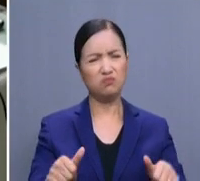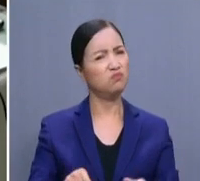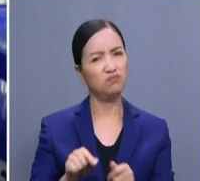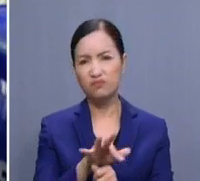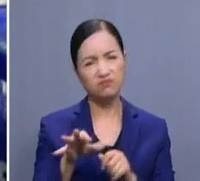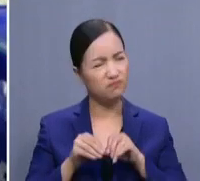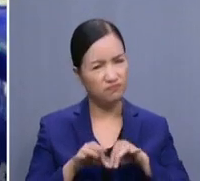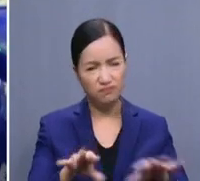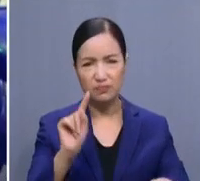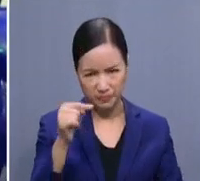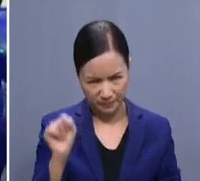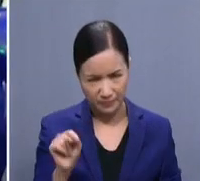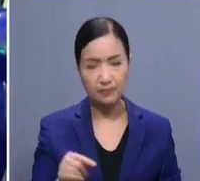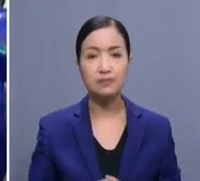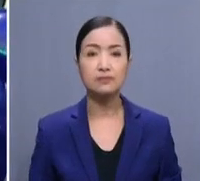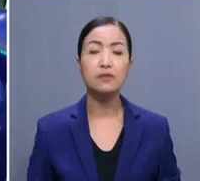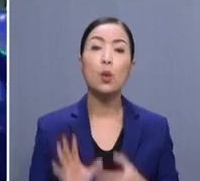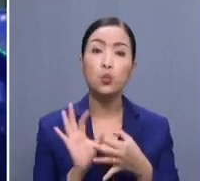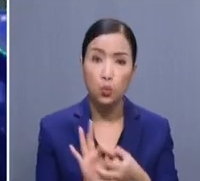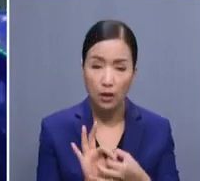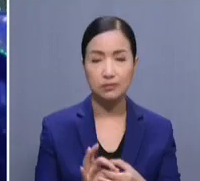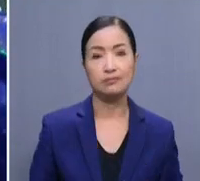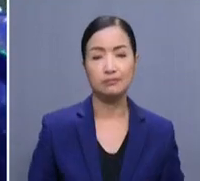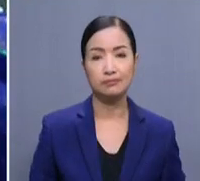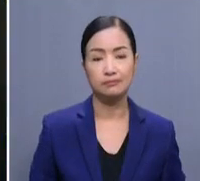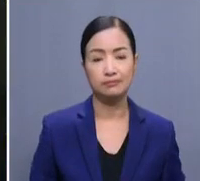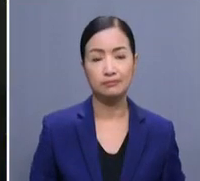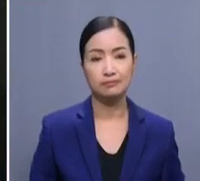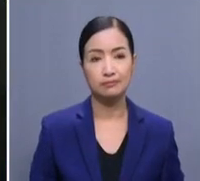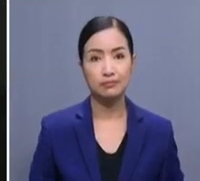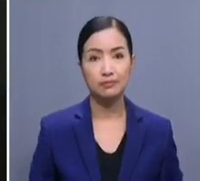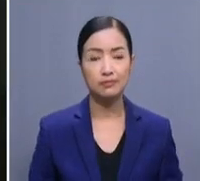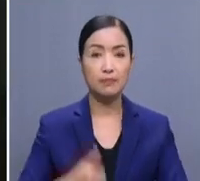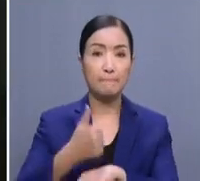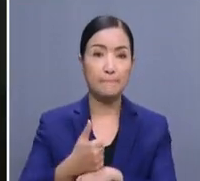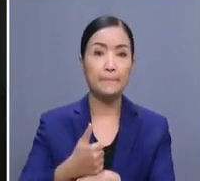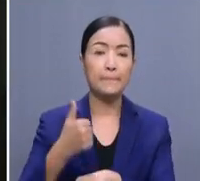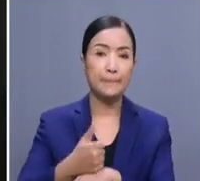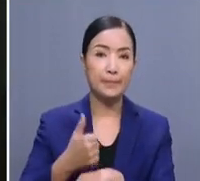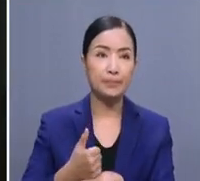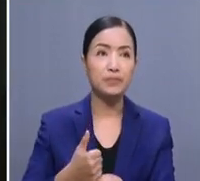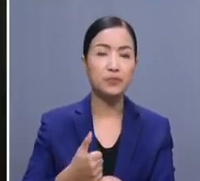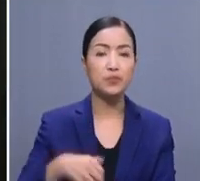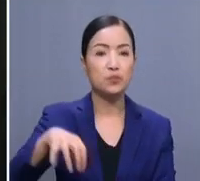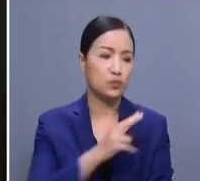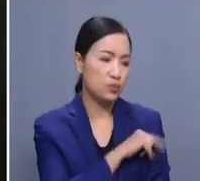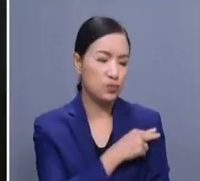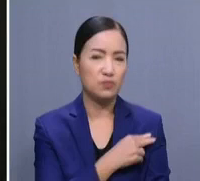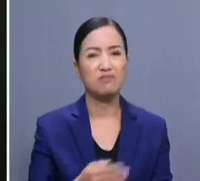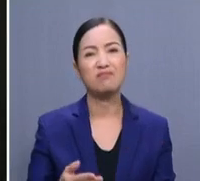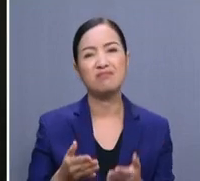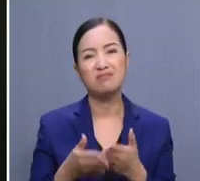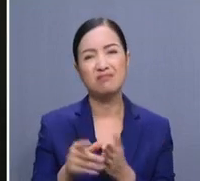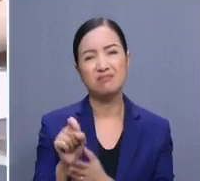ครั้งนี้นะครับซ ึ่ งก็มีความเป็นห่วงมาจากทางคณบดีคณะแพทยศาสตร์ศิริราชพยาบาลกังวล